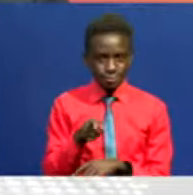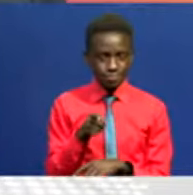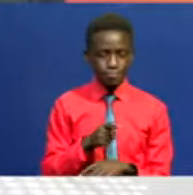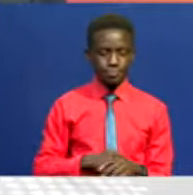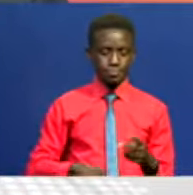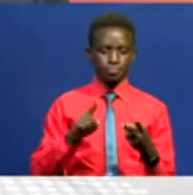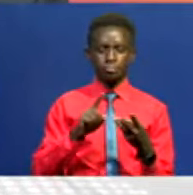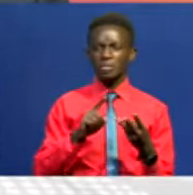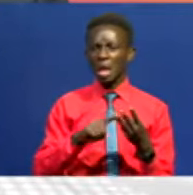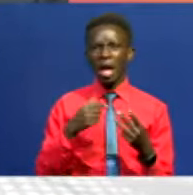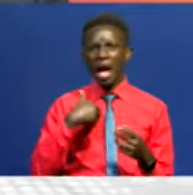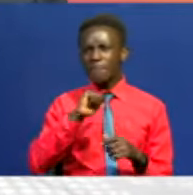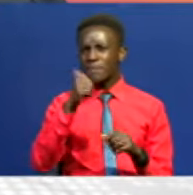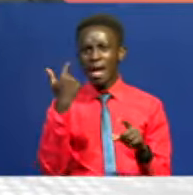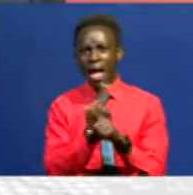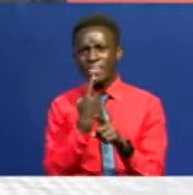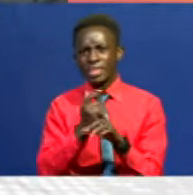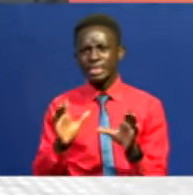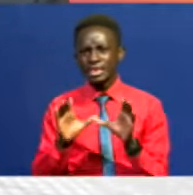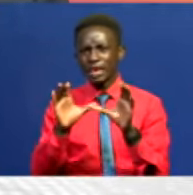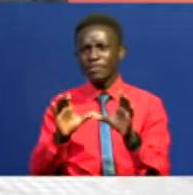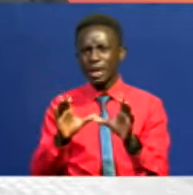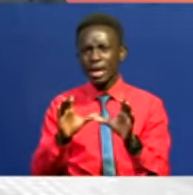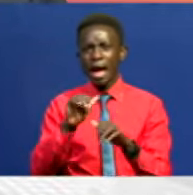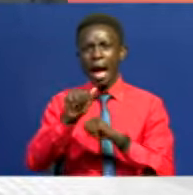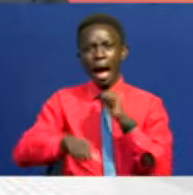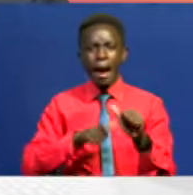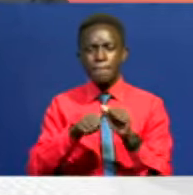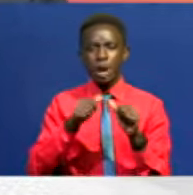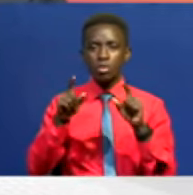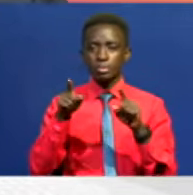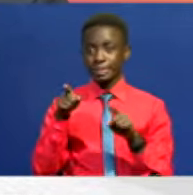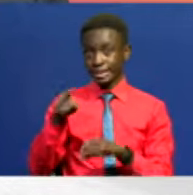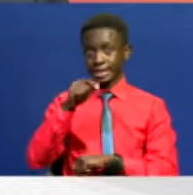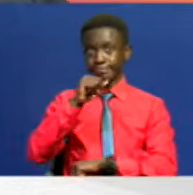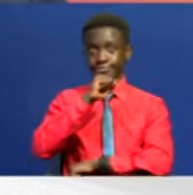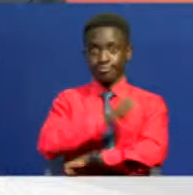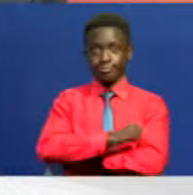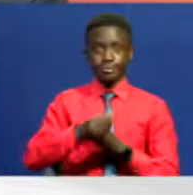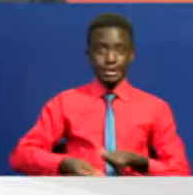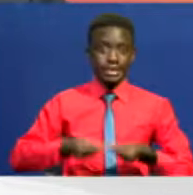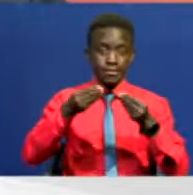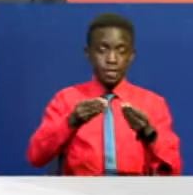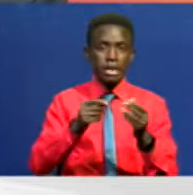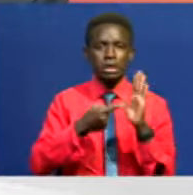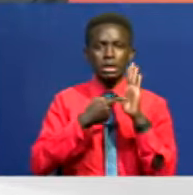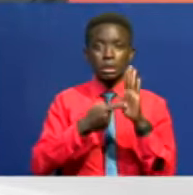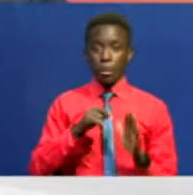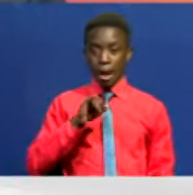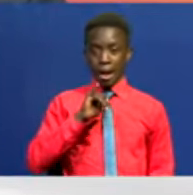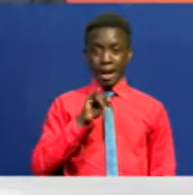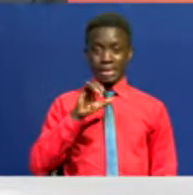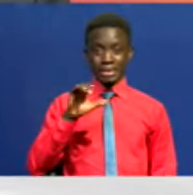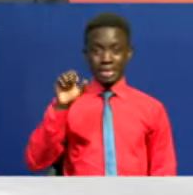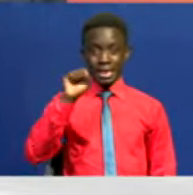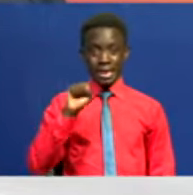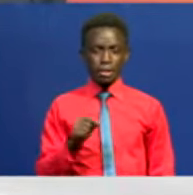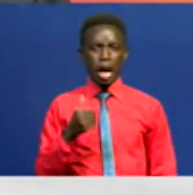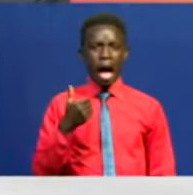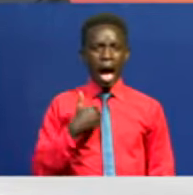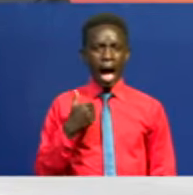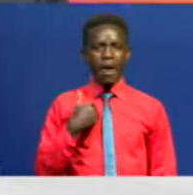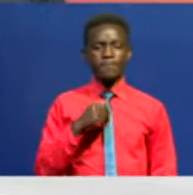kadhaa kulingana na ile mitihani ambayo hicho chuo kinastahili kupeana. Kama sisi kule ICS tuko na mitihani ya